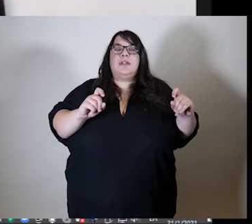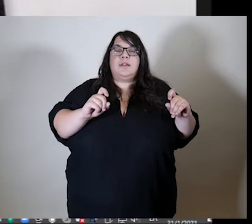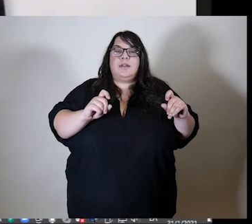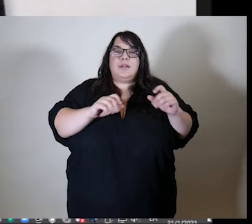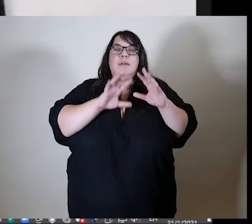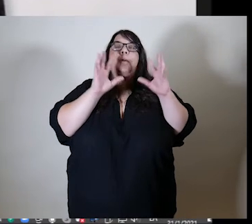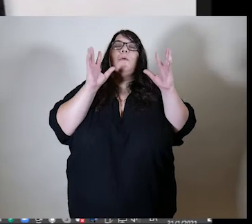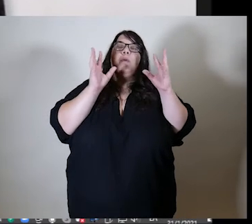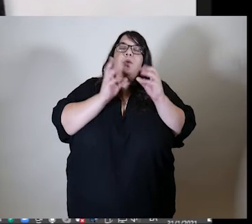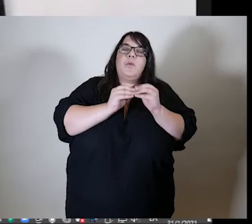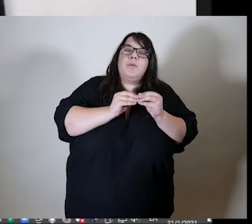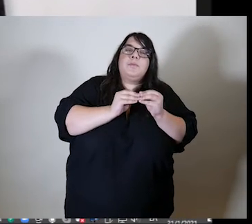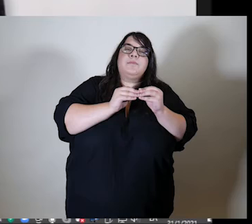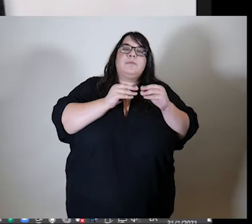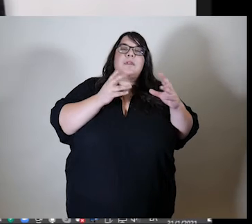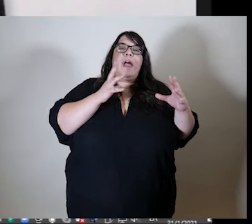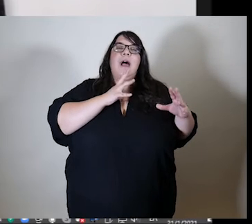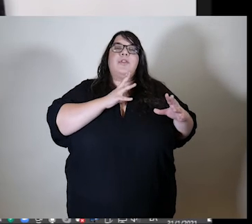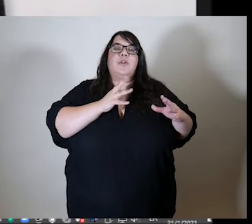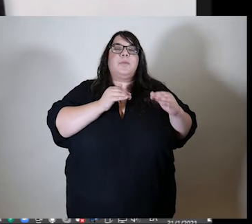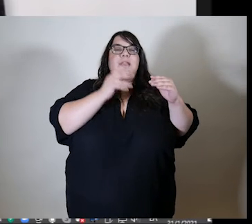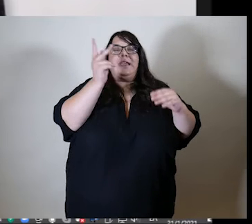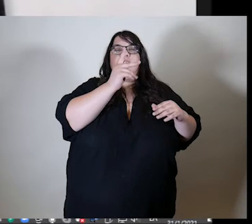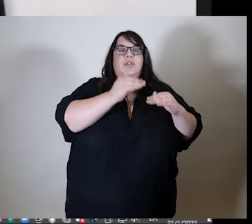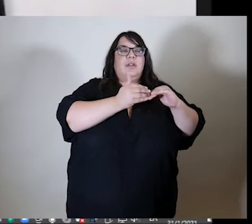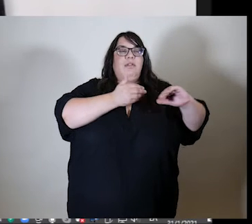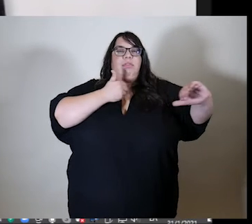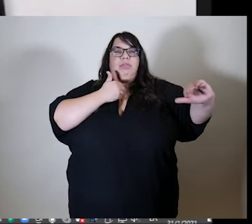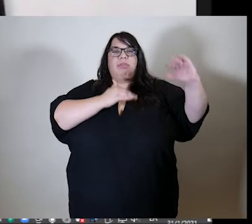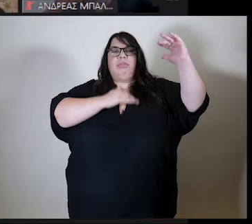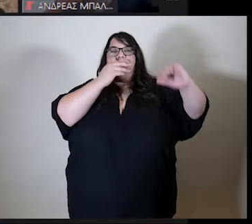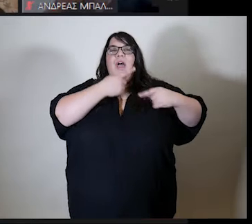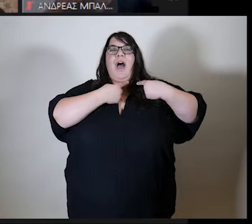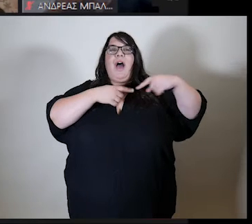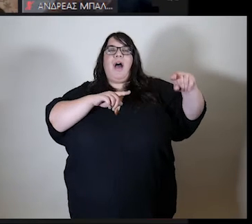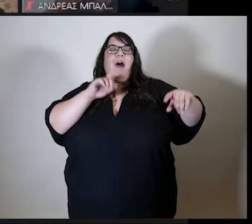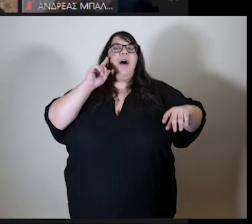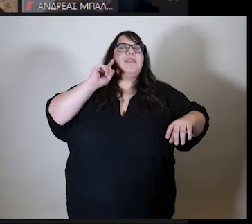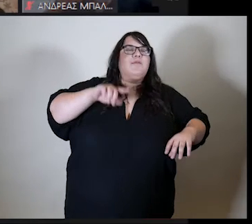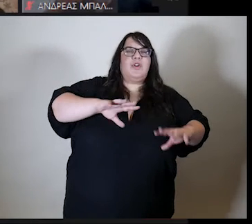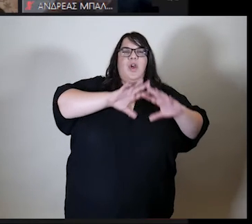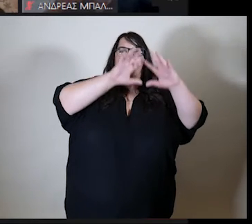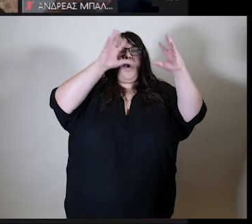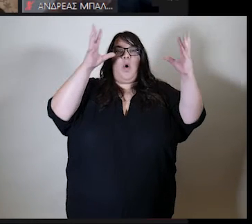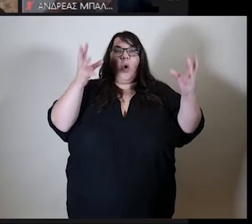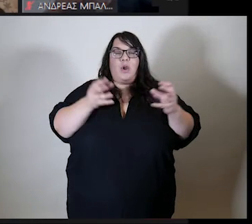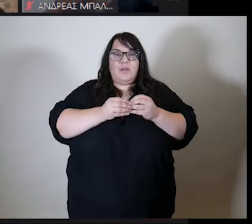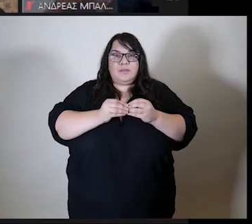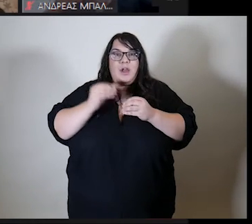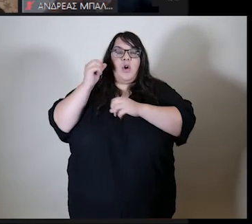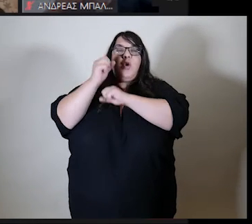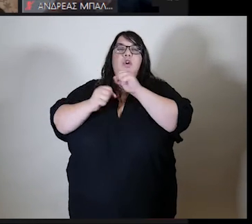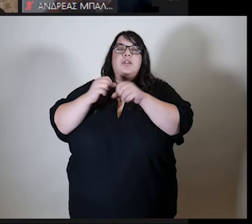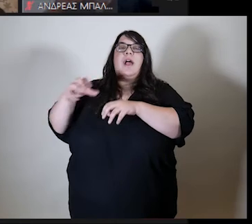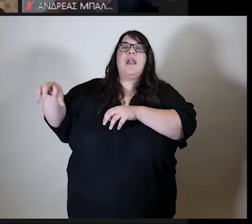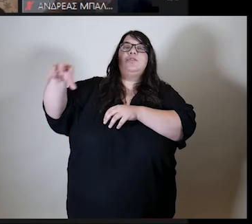ανταγωνισμού, αναξιοκρατίας, ατομικού ωφελημισμού, κοινωνικής αδιαφορίας. Όλα αυτά τα χρόνια, σε